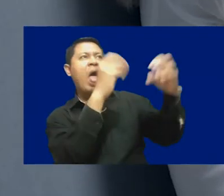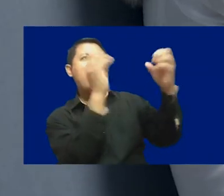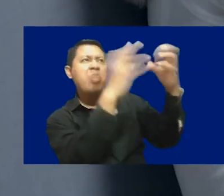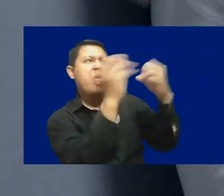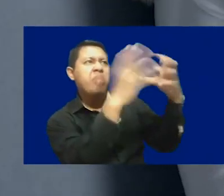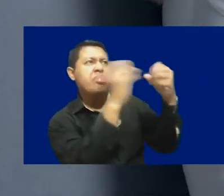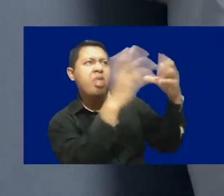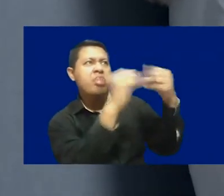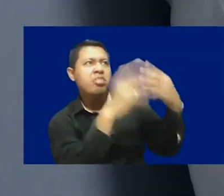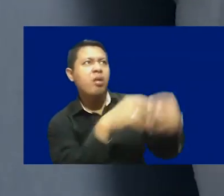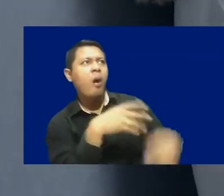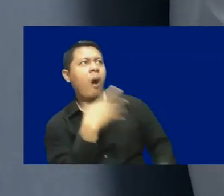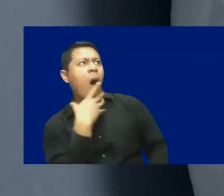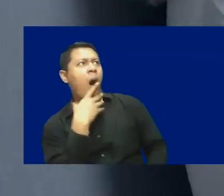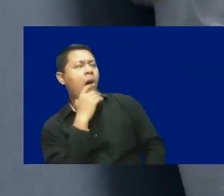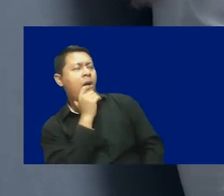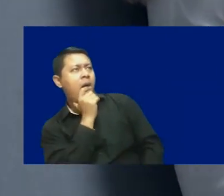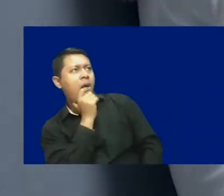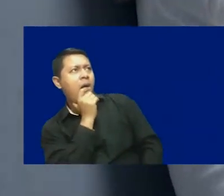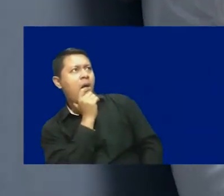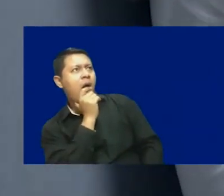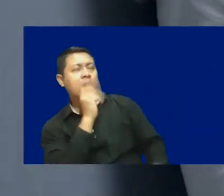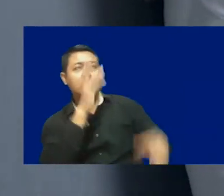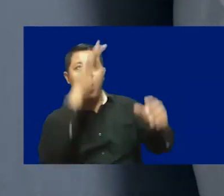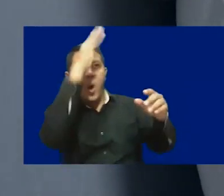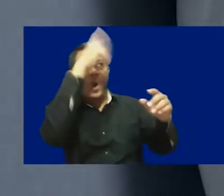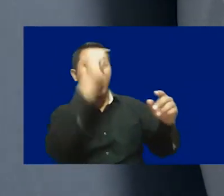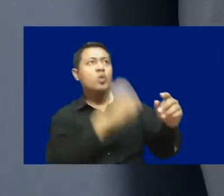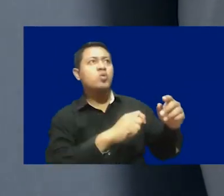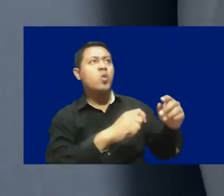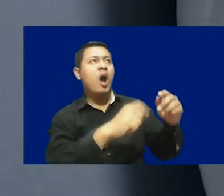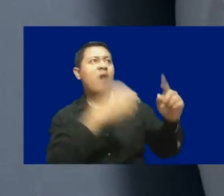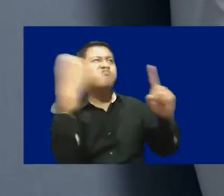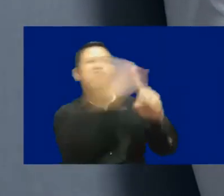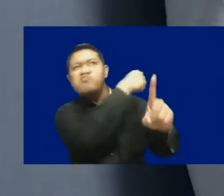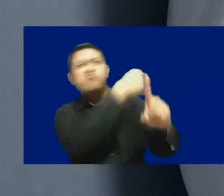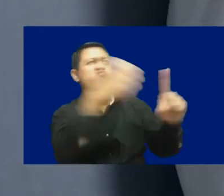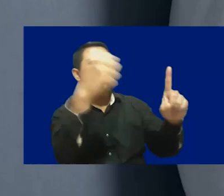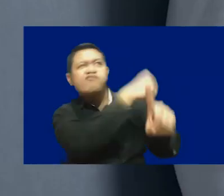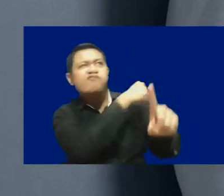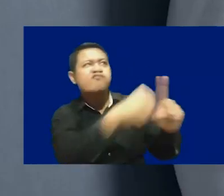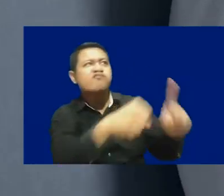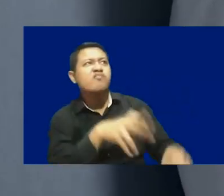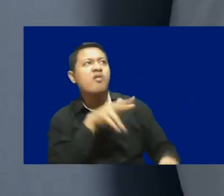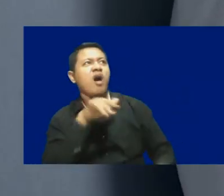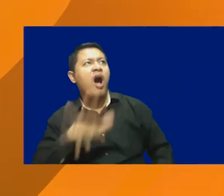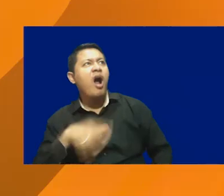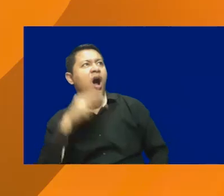tuanya berkonflik, beradu mulut, terlebih kalau terjadi KDRT.